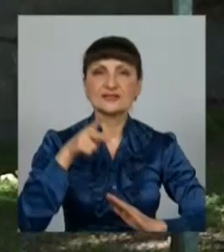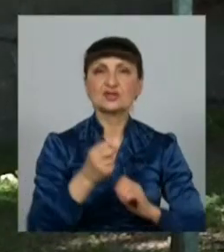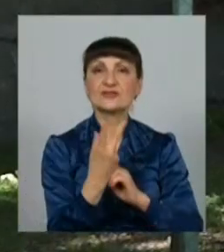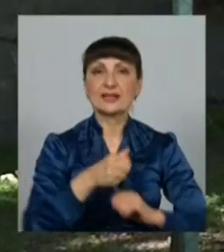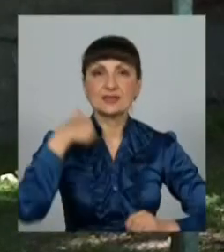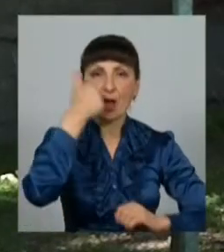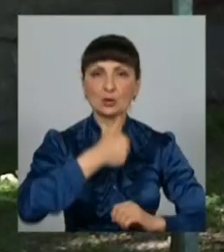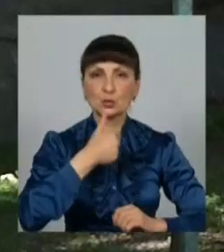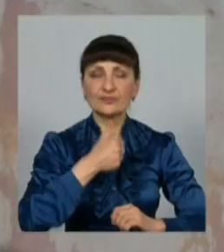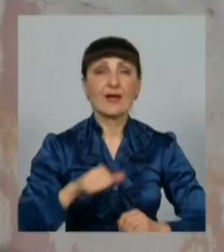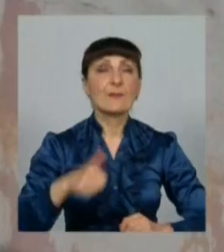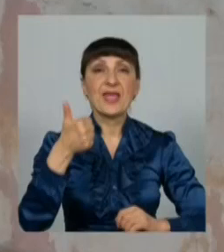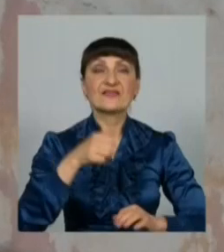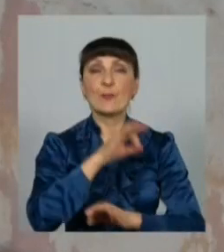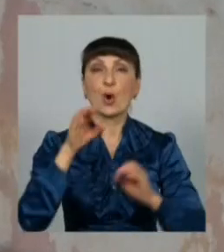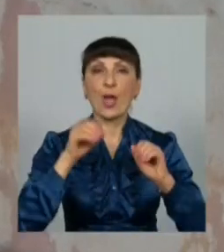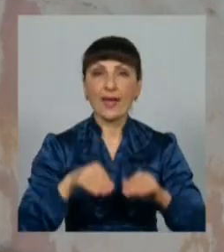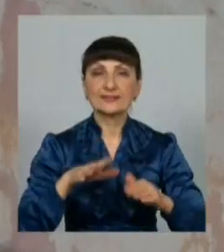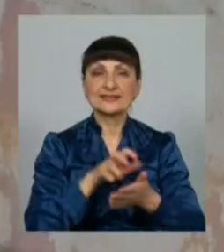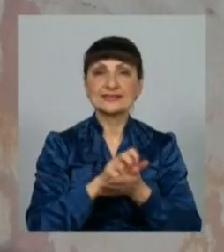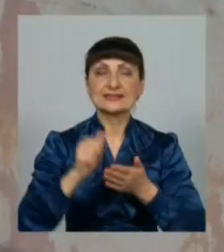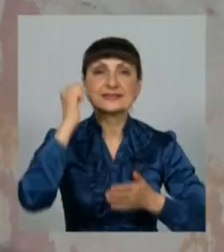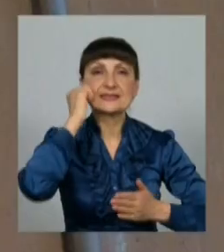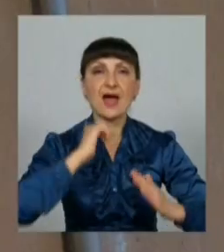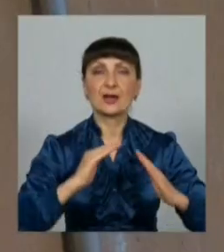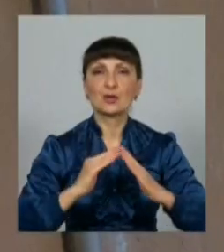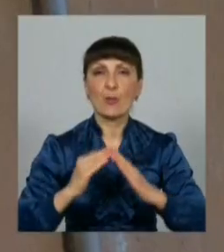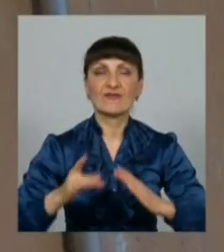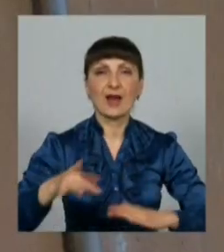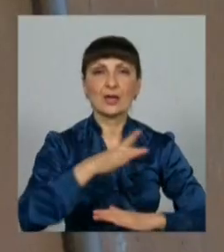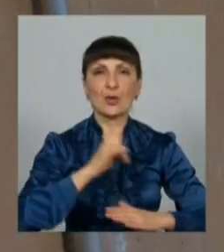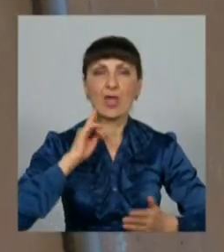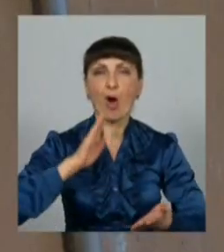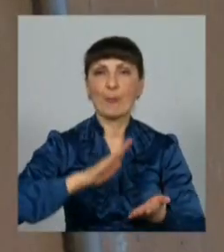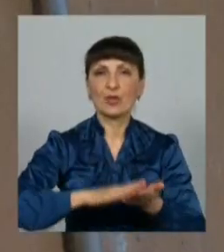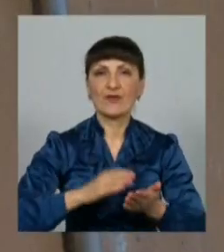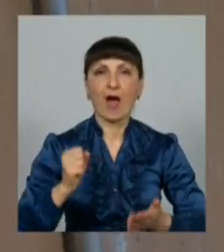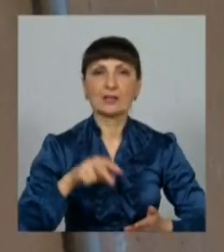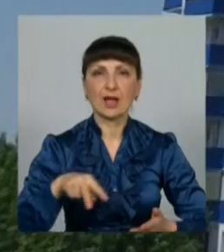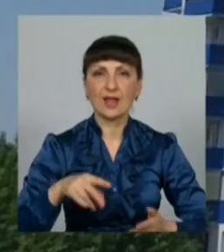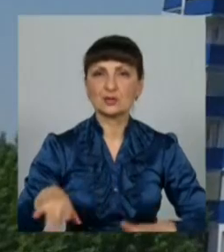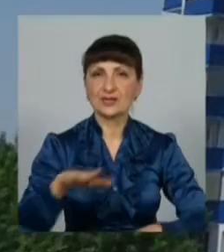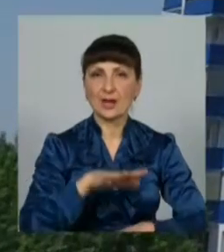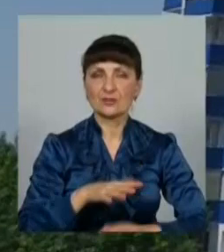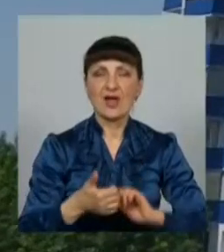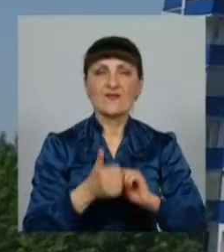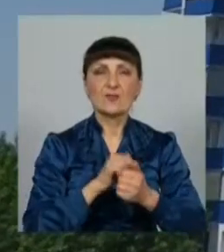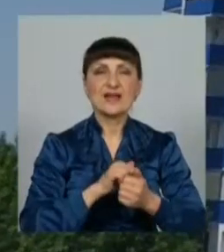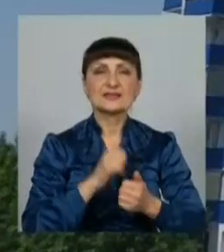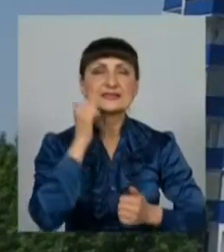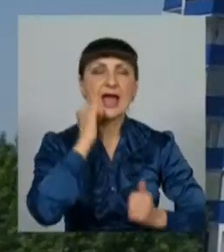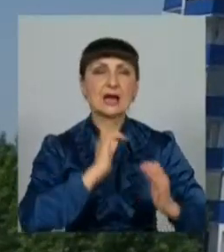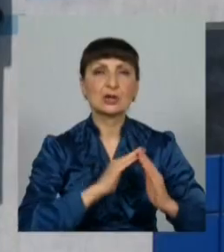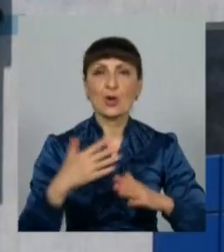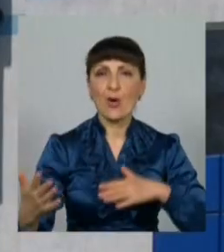2012 году. Одним из первых проектировщики снесли старые домостроения в районе Оптовки в Алатауском районе. Вместо хрущевок, расположенных по